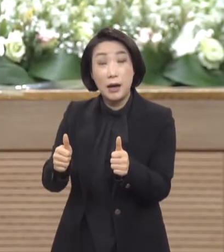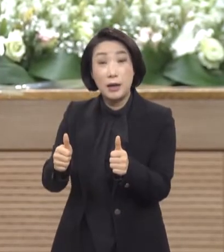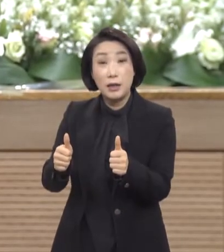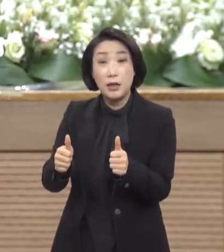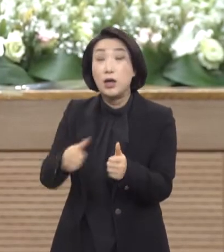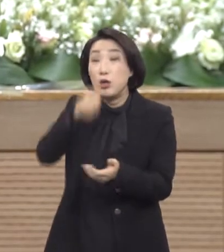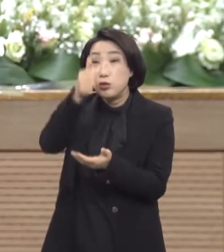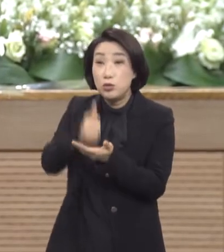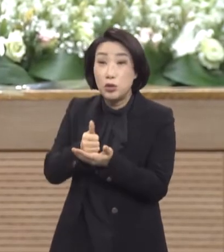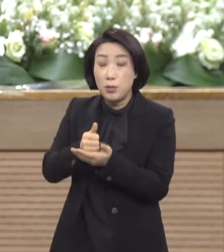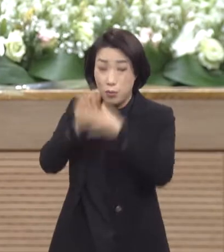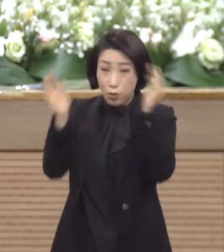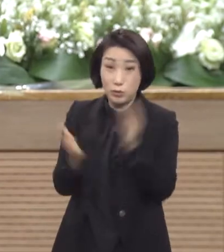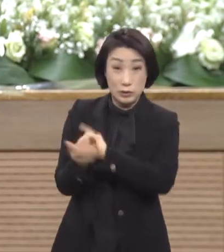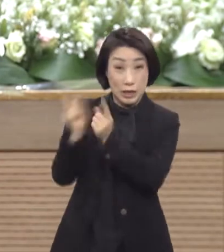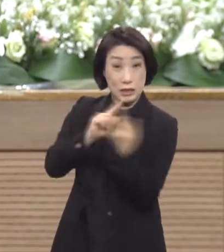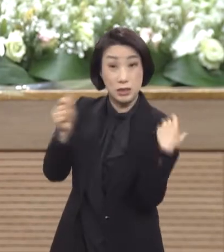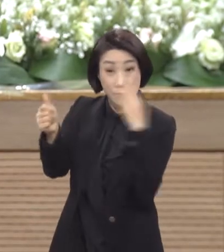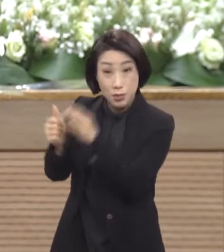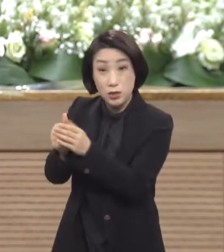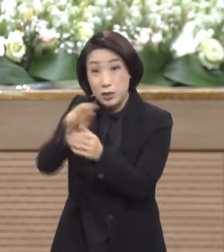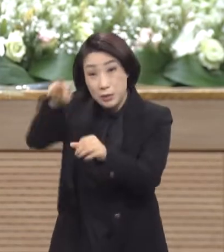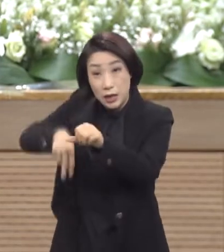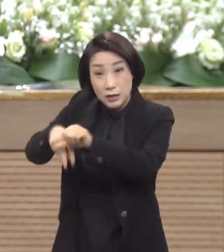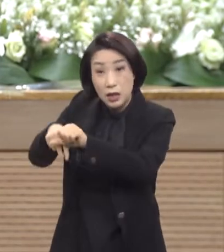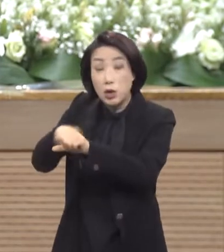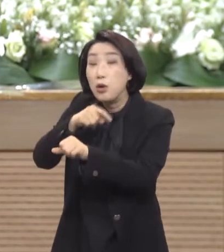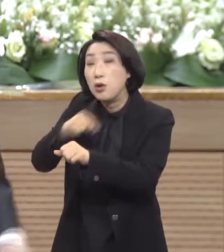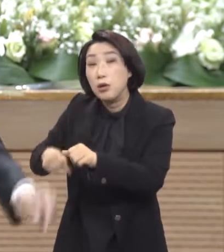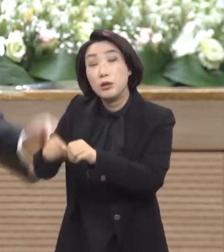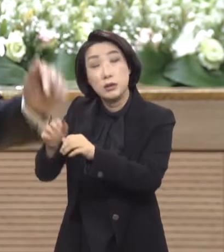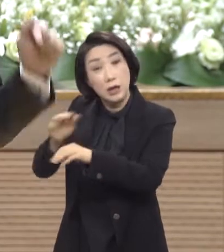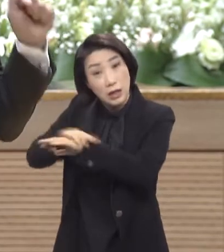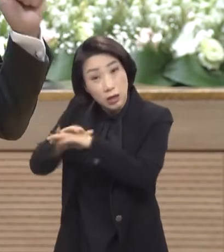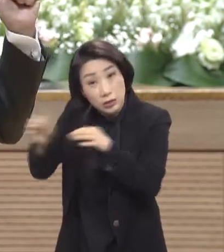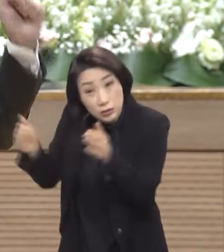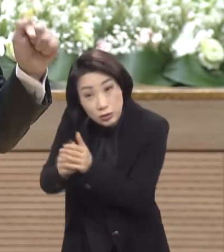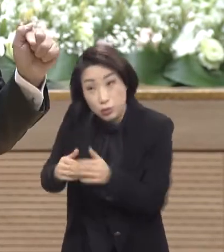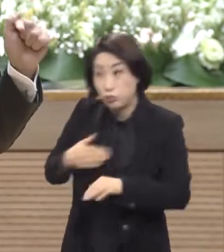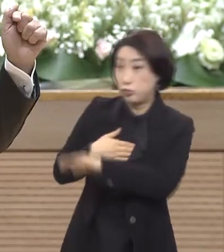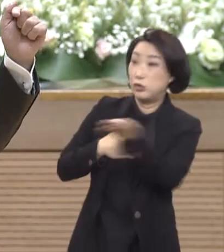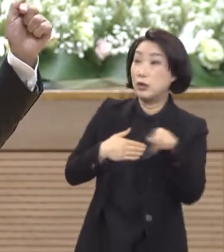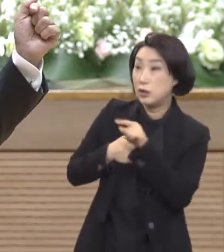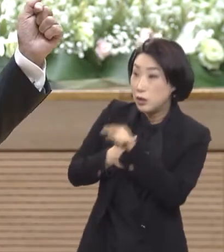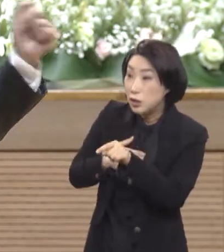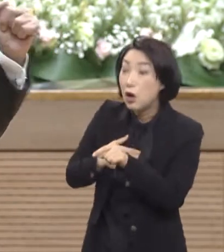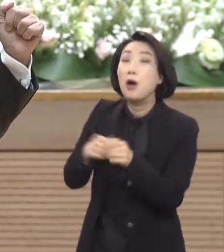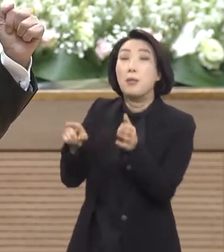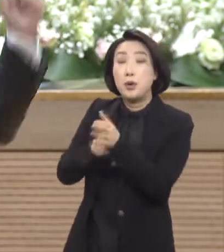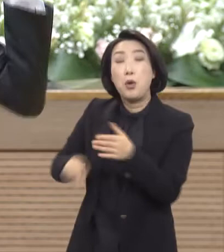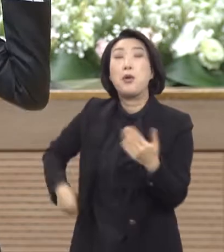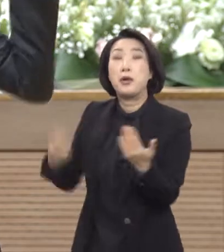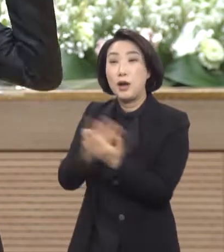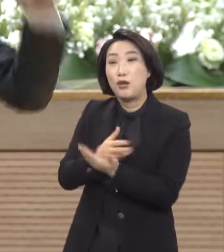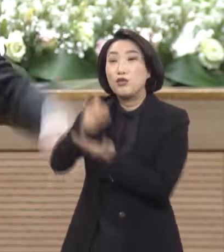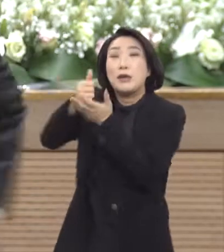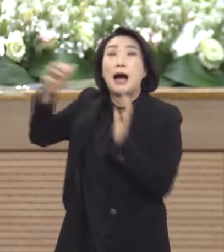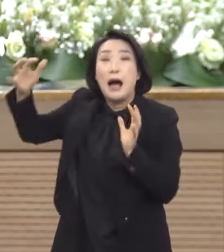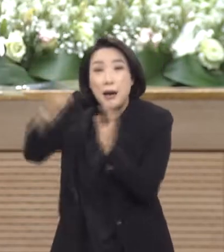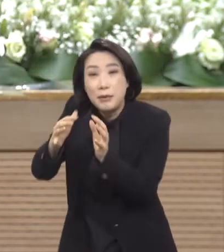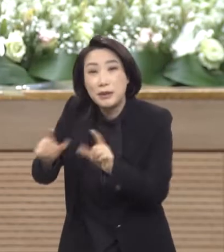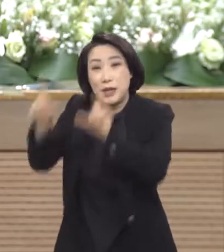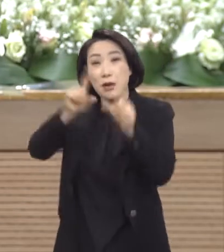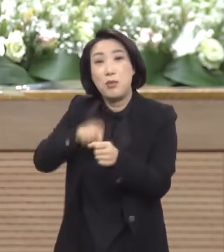심판하는 죄는 짊어져 십자가로 해결하셨으니 우리는 회개하고 구주님과 더불어 살려고 예수